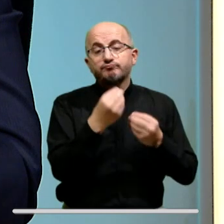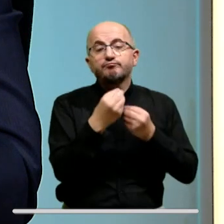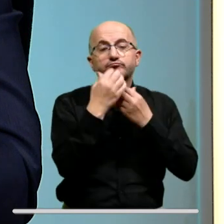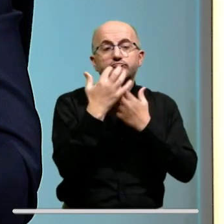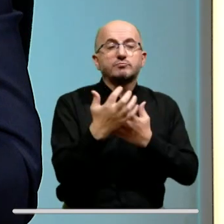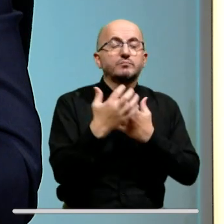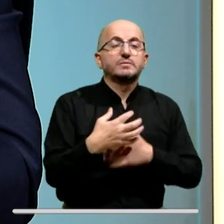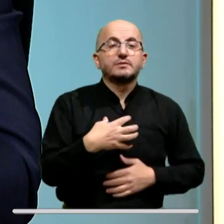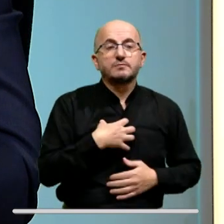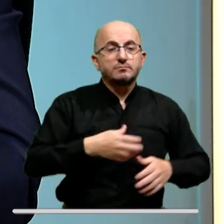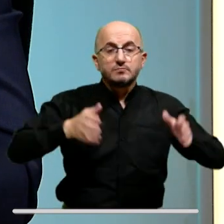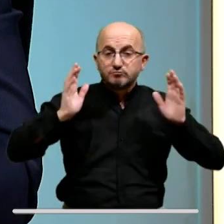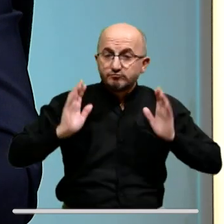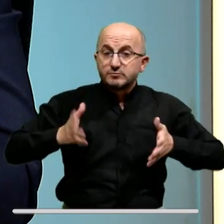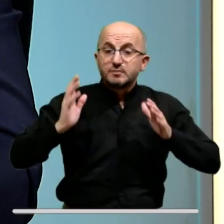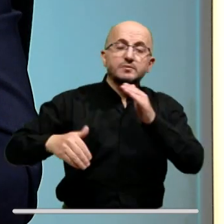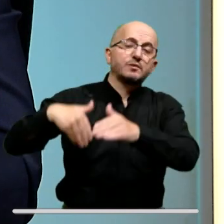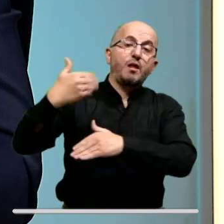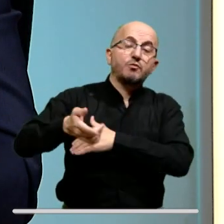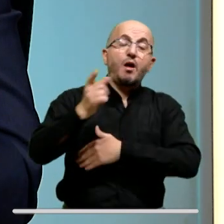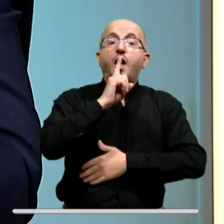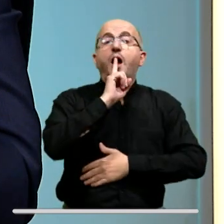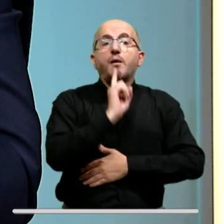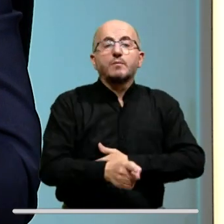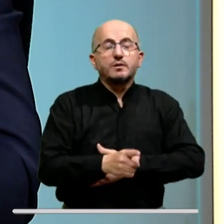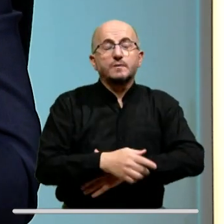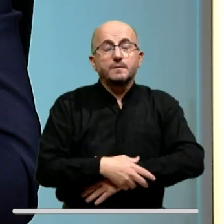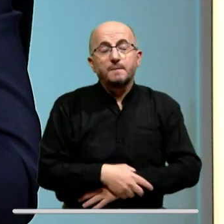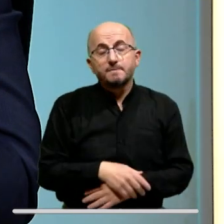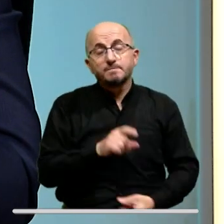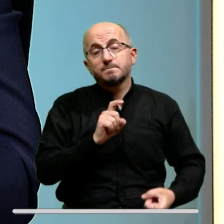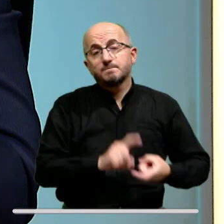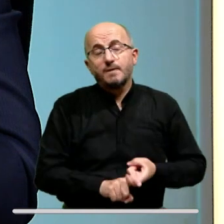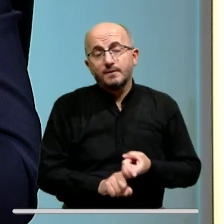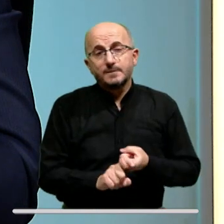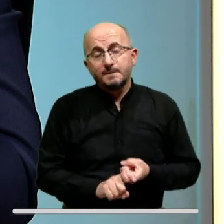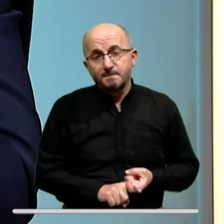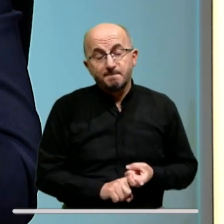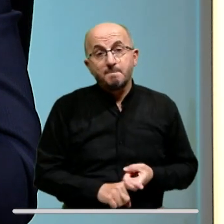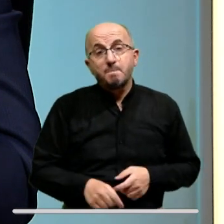kendisine ibadet edilmesinden sonra emrediyor. Ve